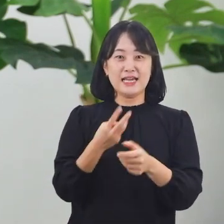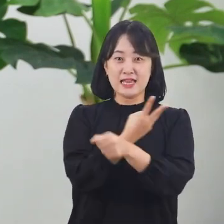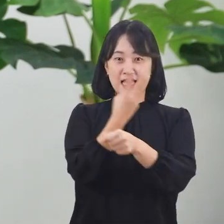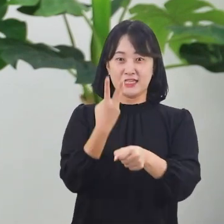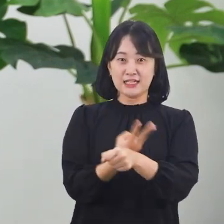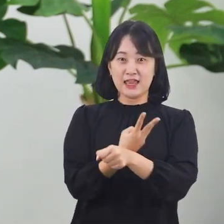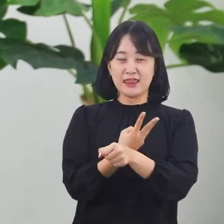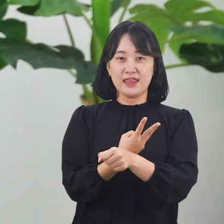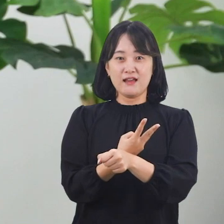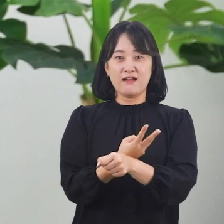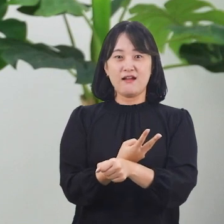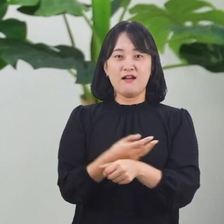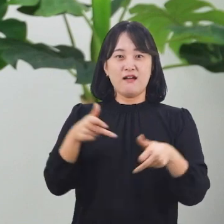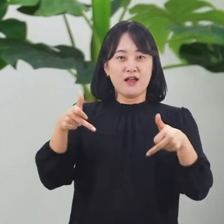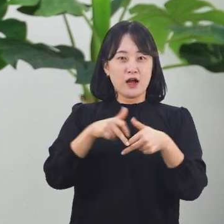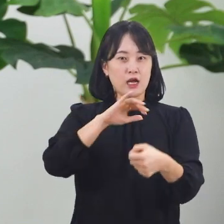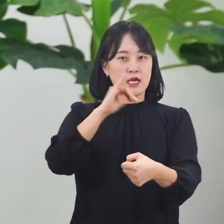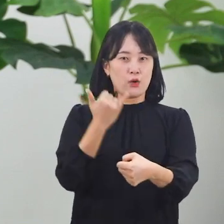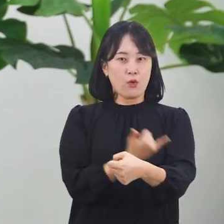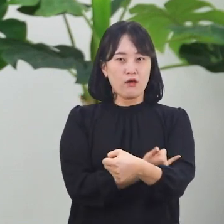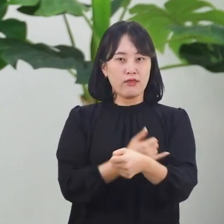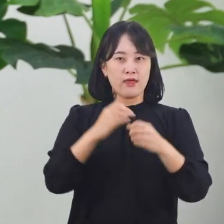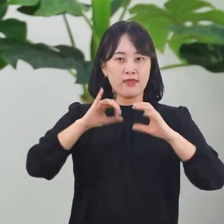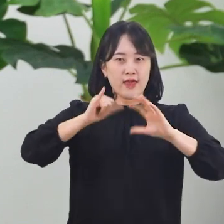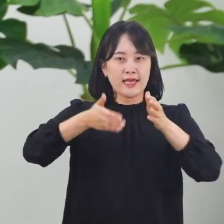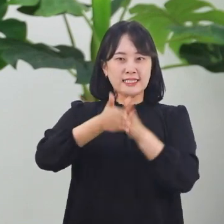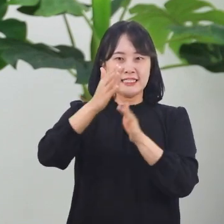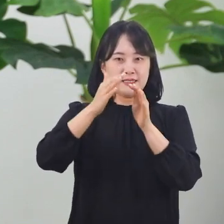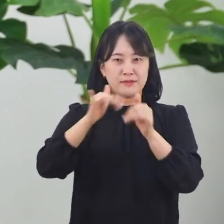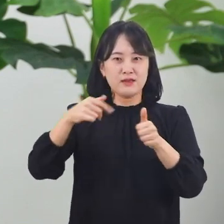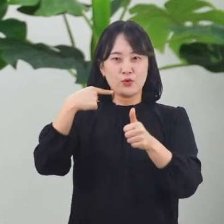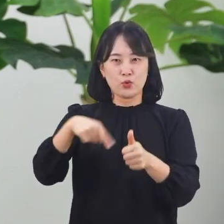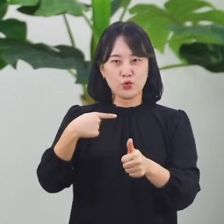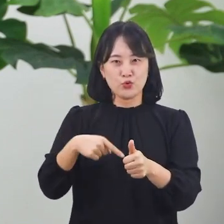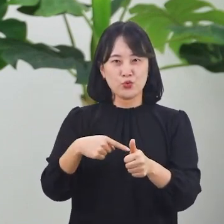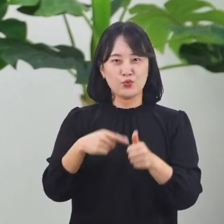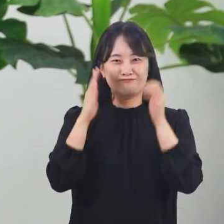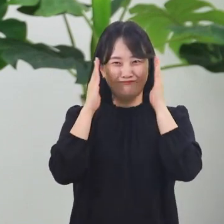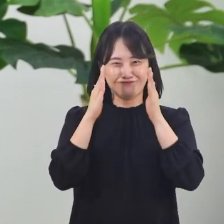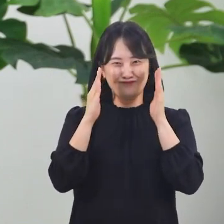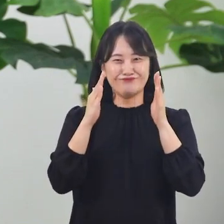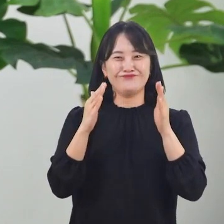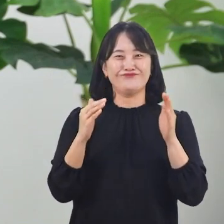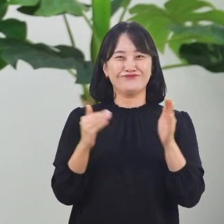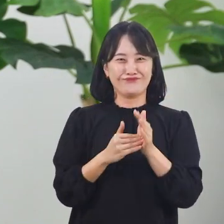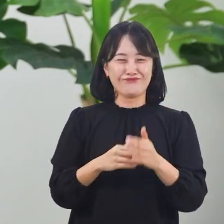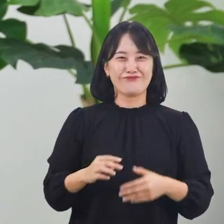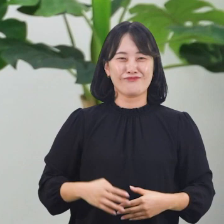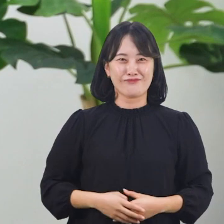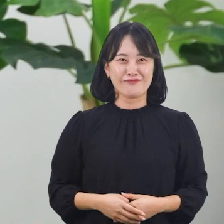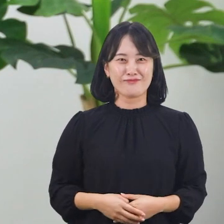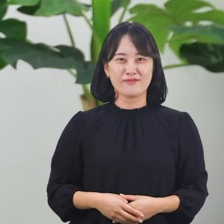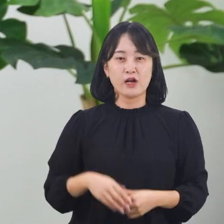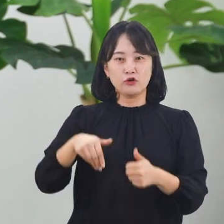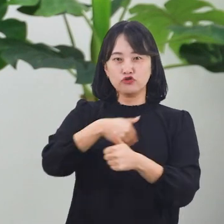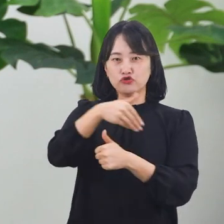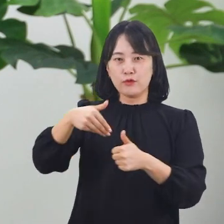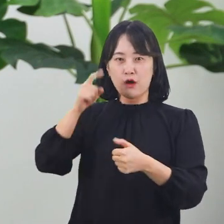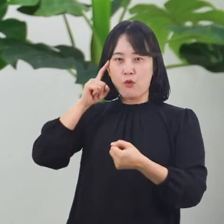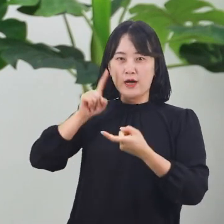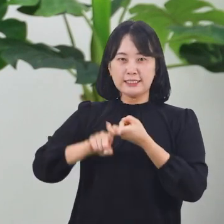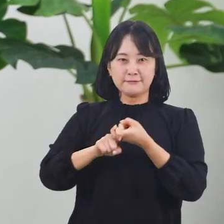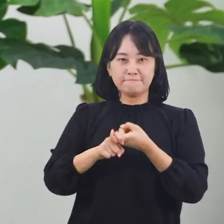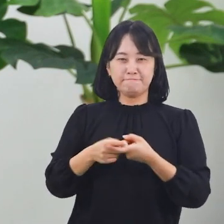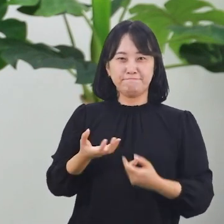3시간에 걸쳐 장애인 인권과 세계 시민 교육에 대해 알아봤습니다. 세계 시민으로서 주변에 관심을